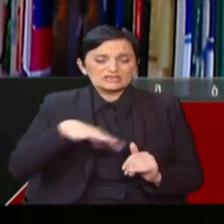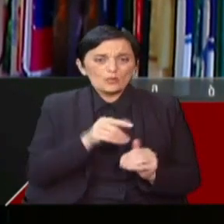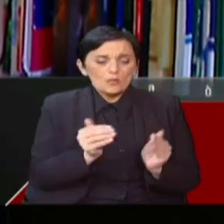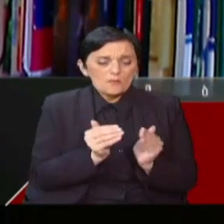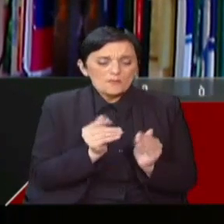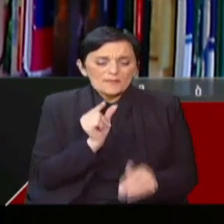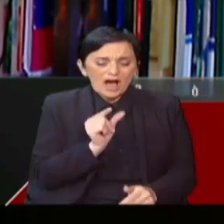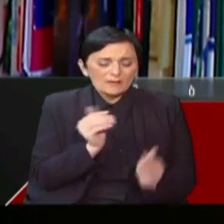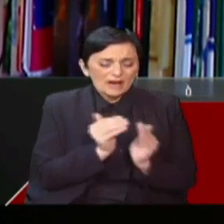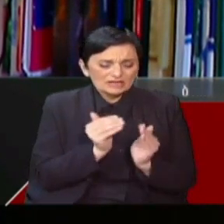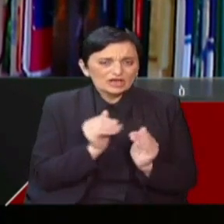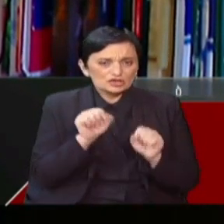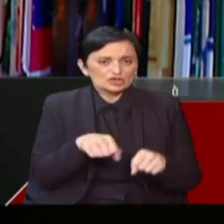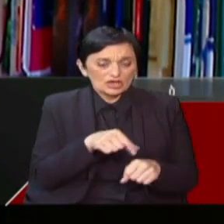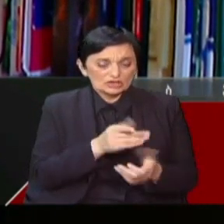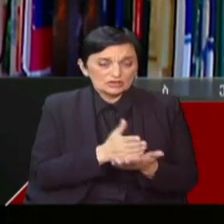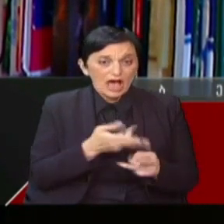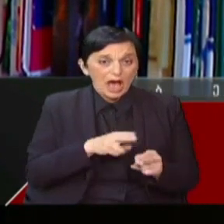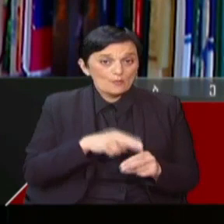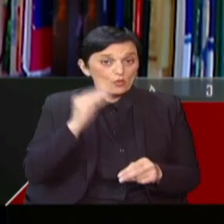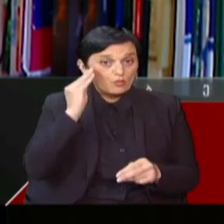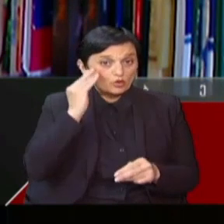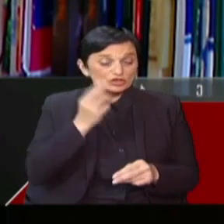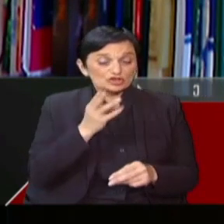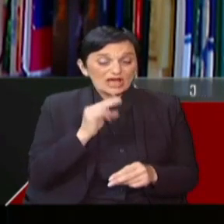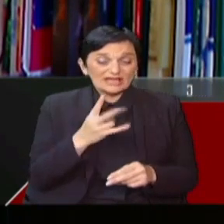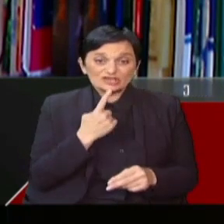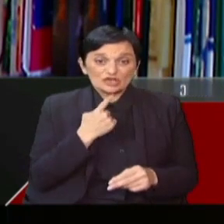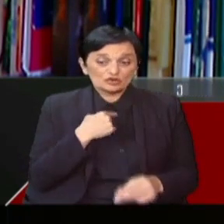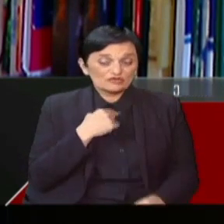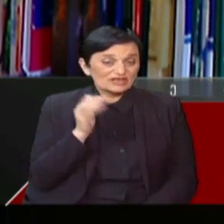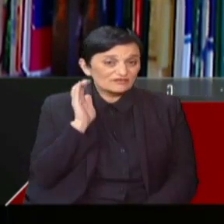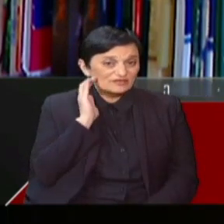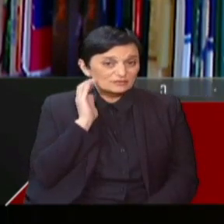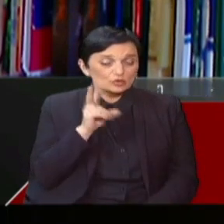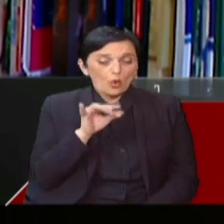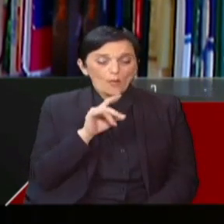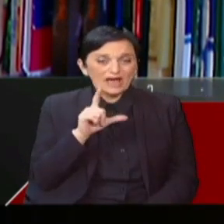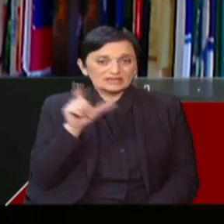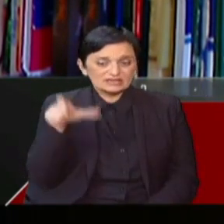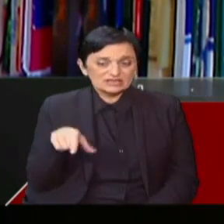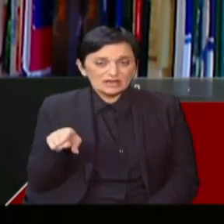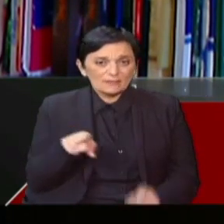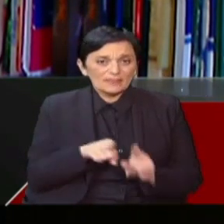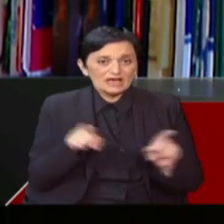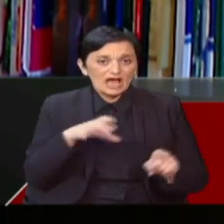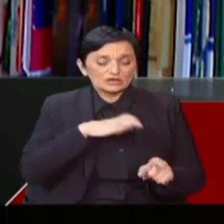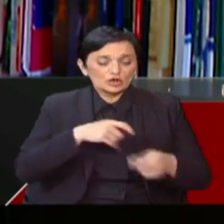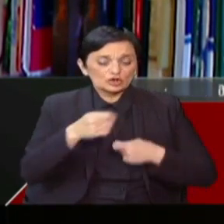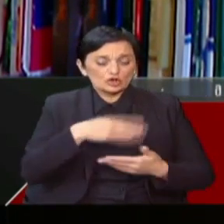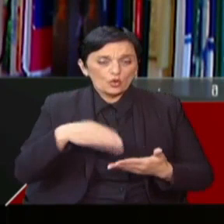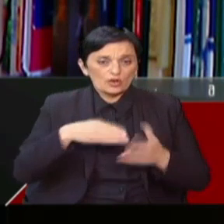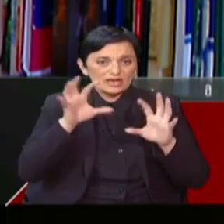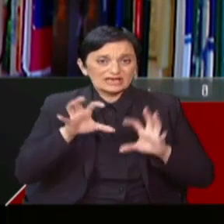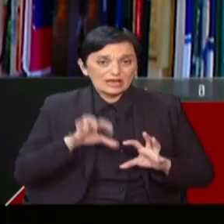პატარა შესაძლებლობა ამის, თუმცა აი ამ პოზიციებით და შანტაჟის ენით, რომელსაც ჩვენ ვისმენთ, მათ შორის ირაკლი კობახიძისგან, განსაკუთრებით დეოლიბერალიზაციის